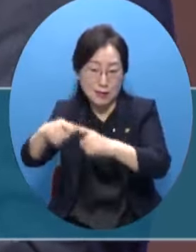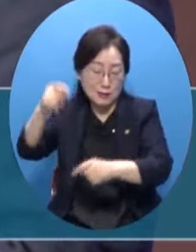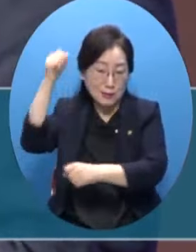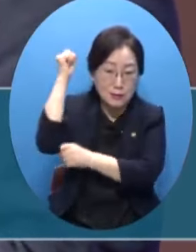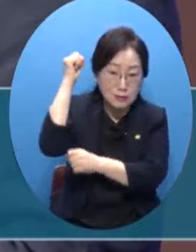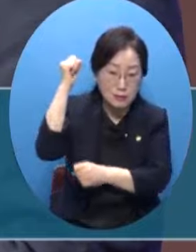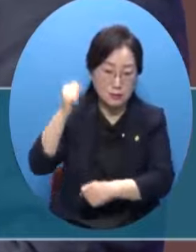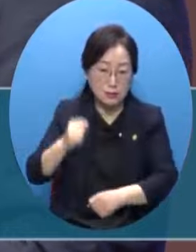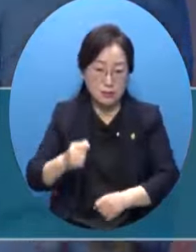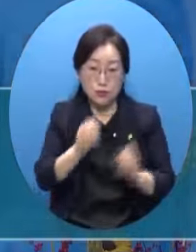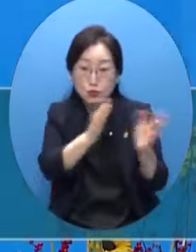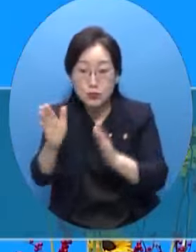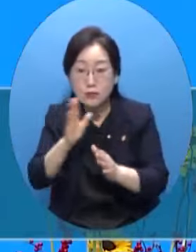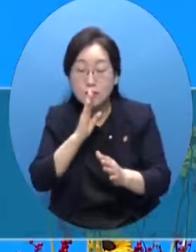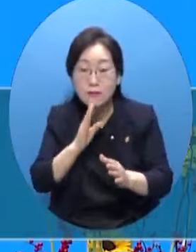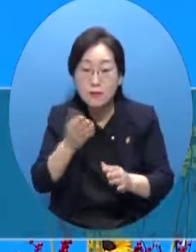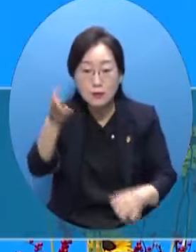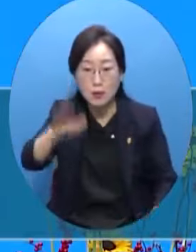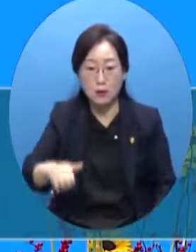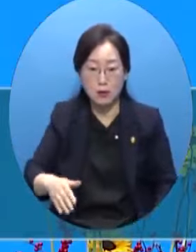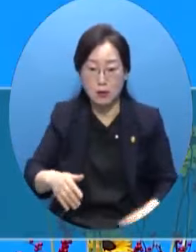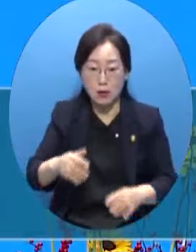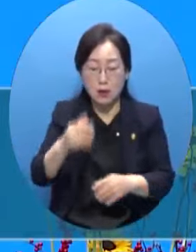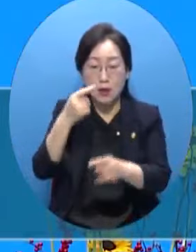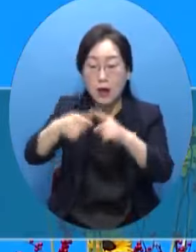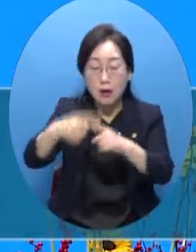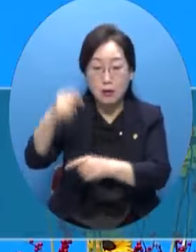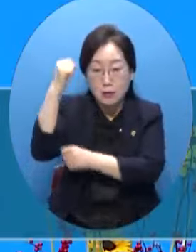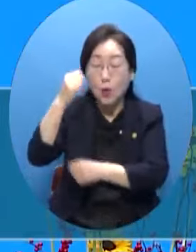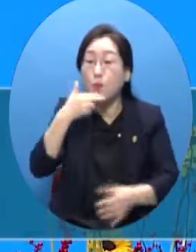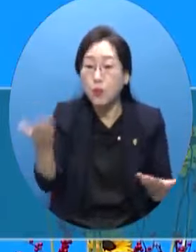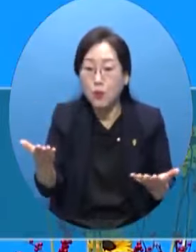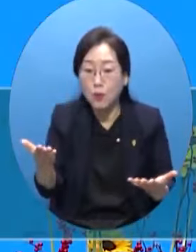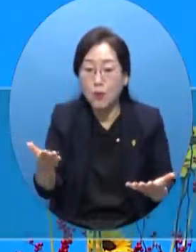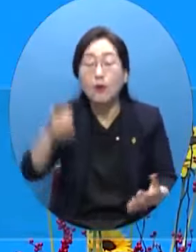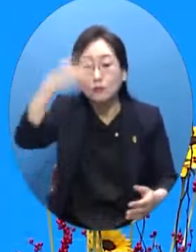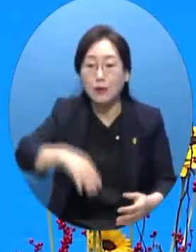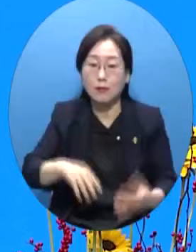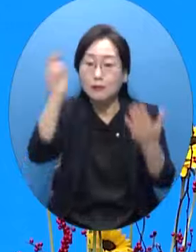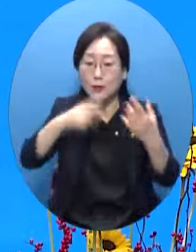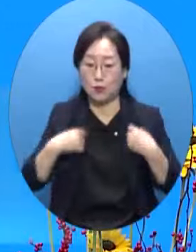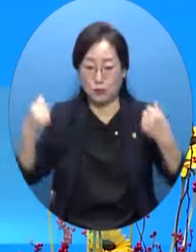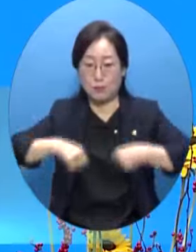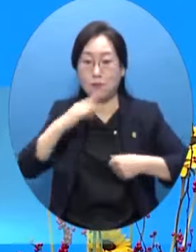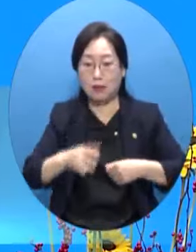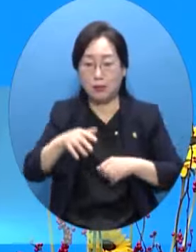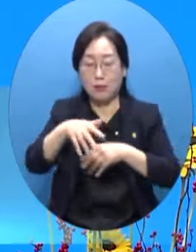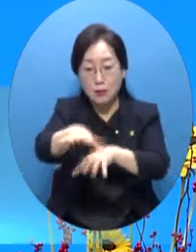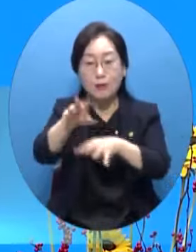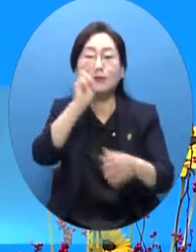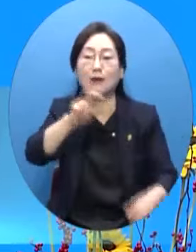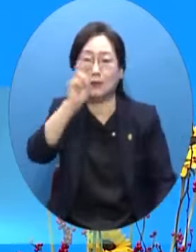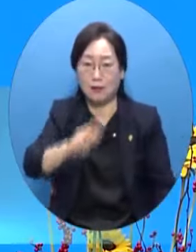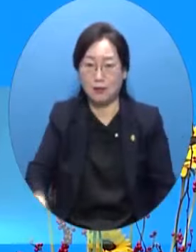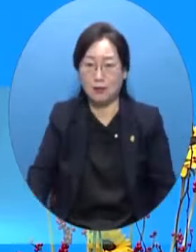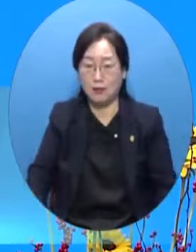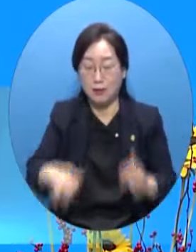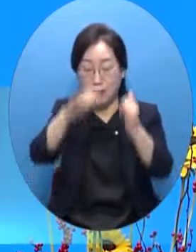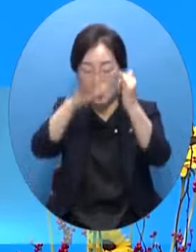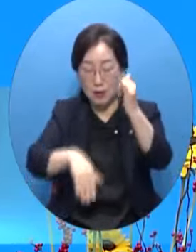싸워도 부정할 판에 아무 무장도 하지 않은 저희들이 가운을 입고 찬양을 부르며 나갑니다. 역대하 20장 21절입니다. 백성과